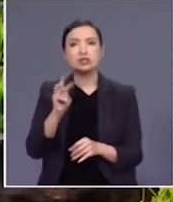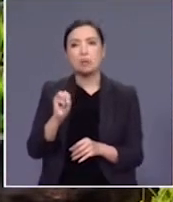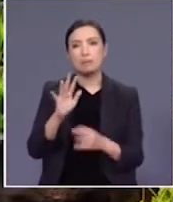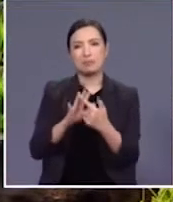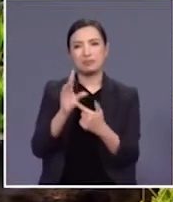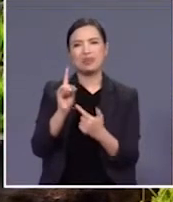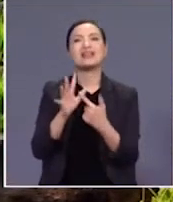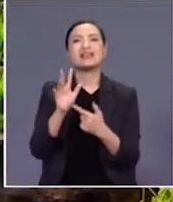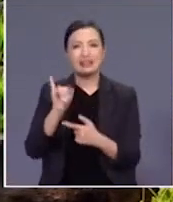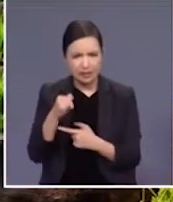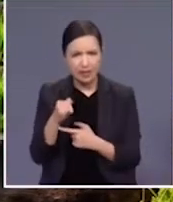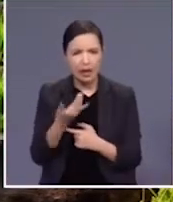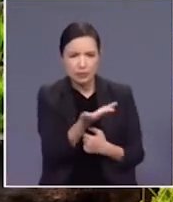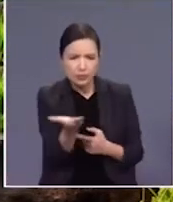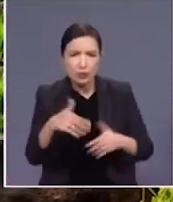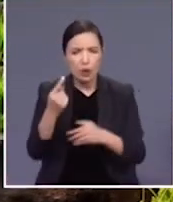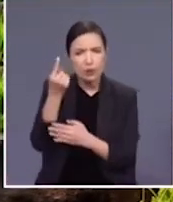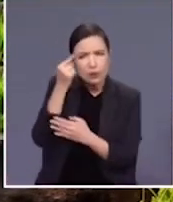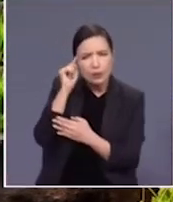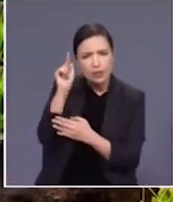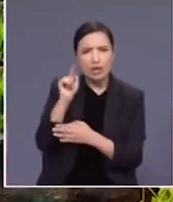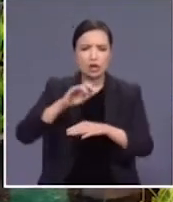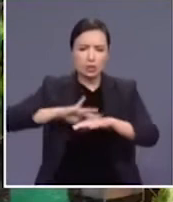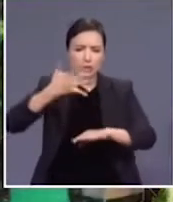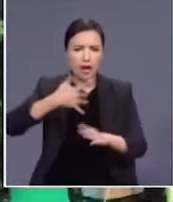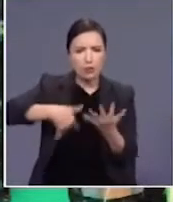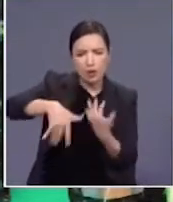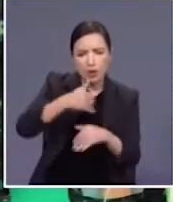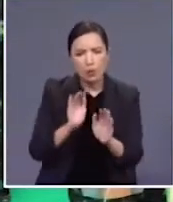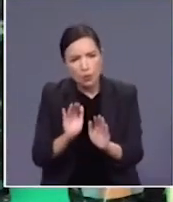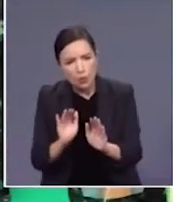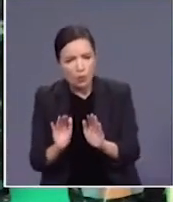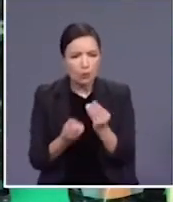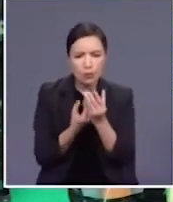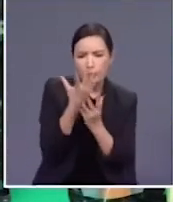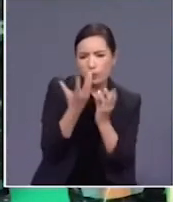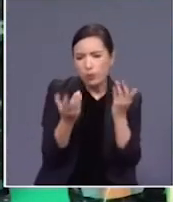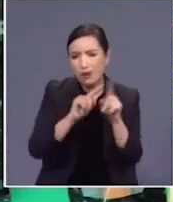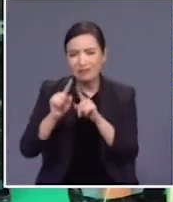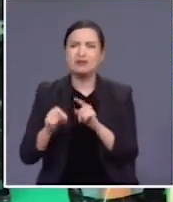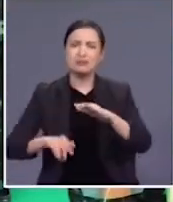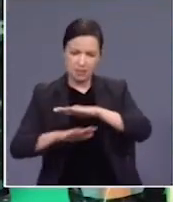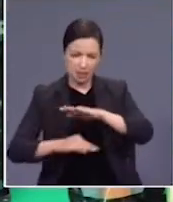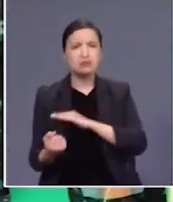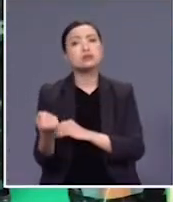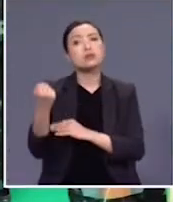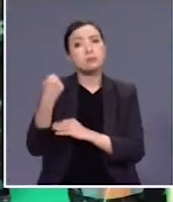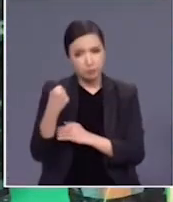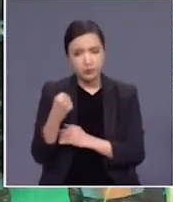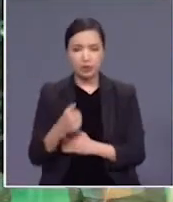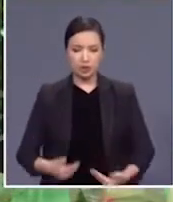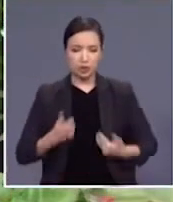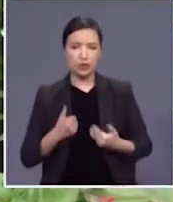ตระหนักถึงพระราชกรณียกิจในการอนุรักษ์ทรัพยากรธรรมชาติและความหลากหลายทางชีวภาพที่เป็นพื้นฐานสำคัญของการดำรง